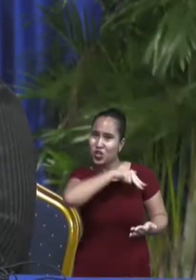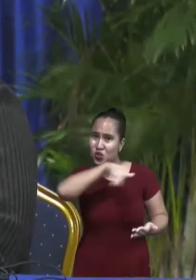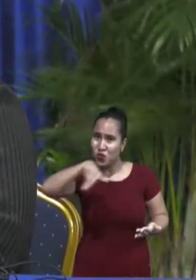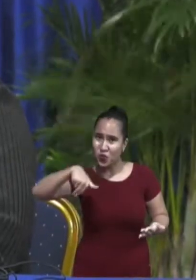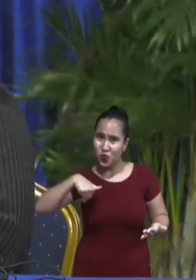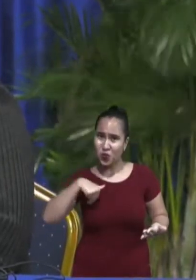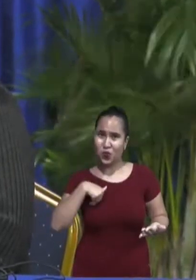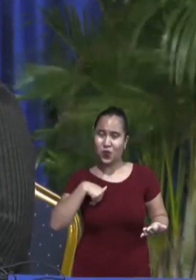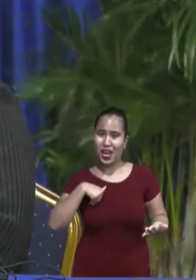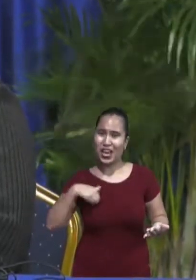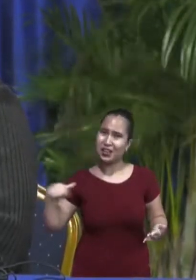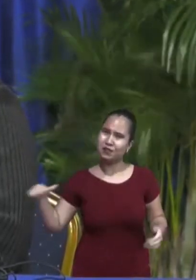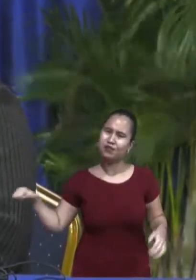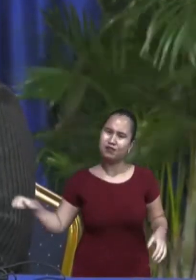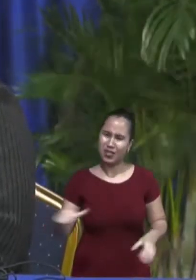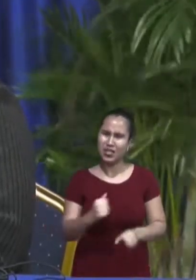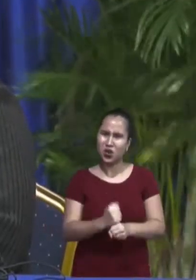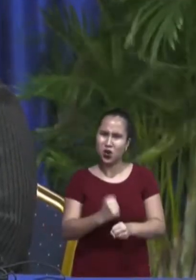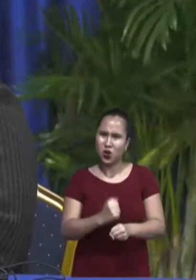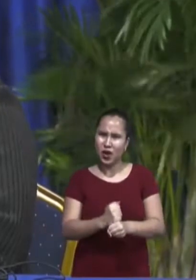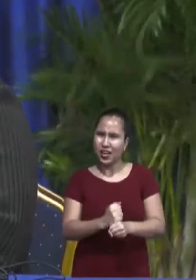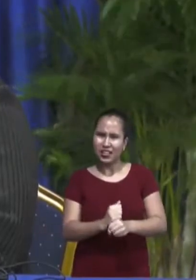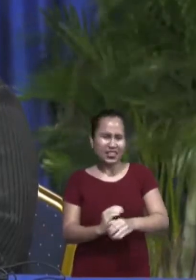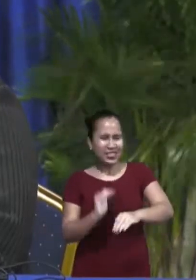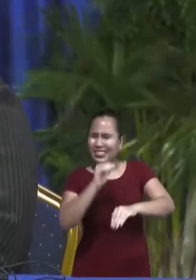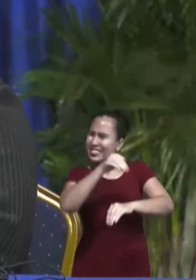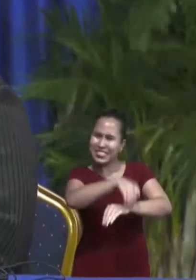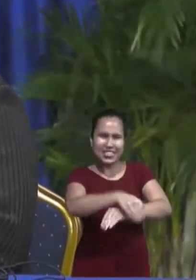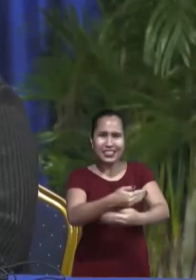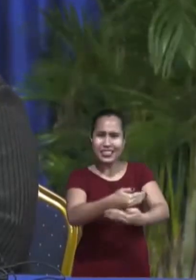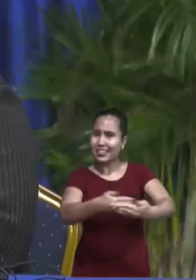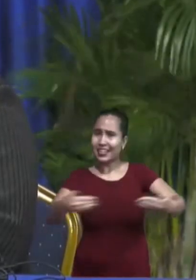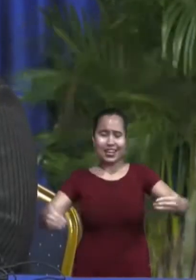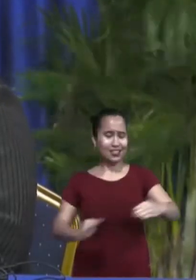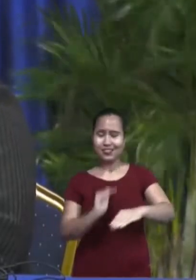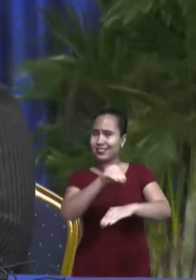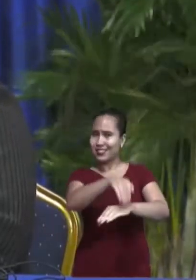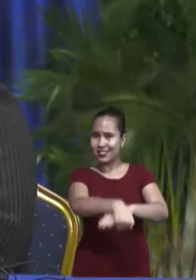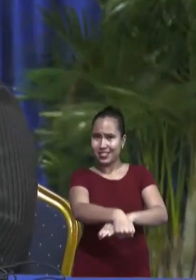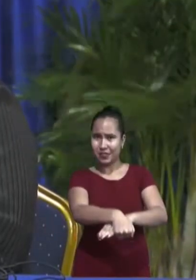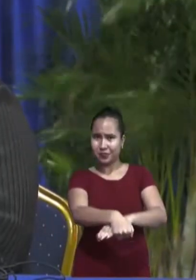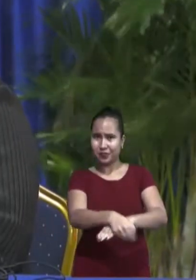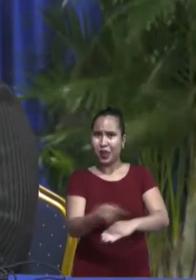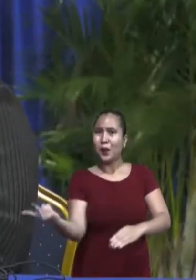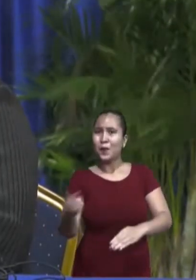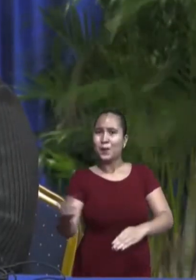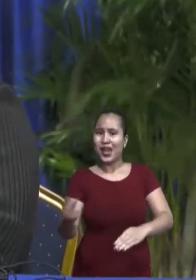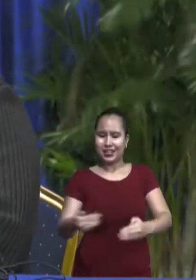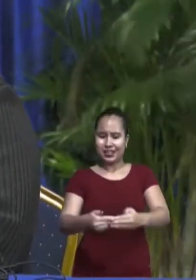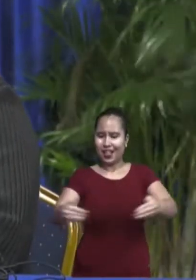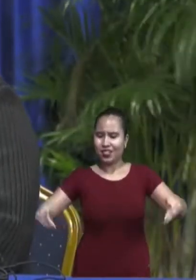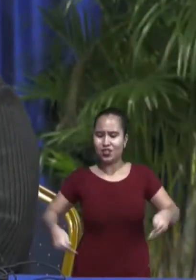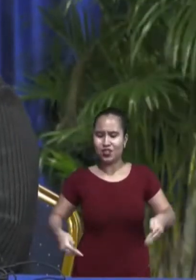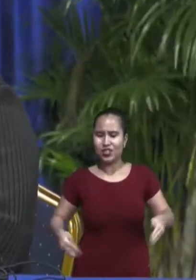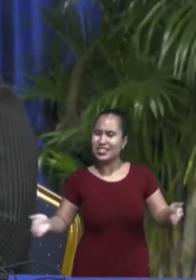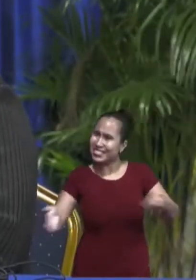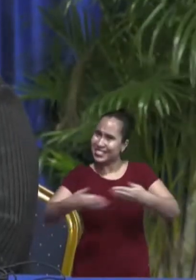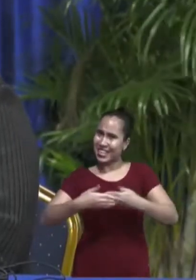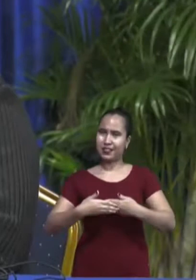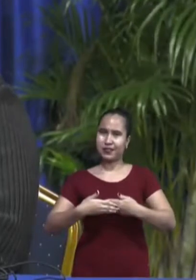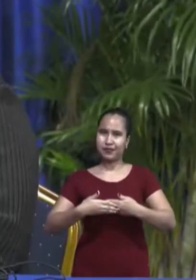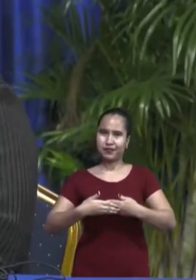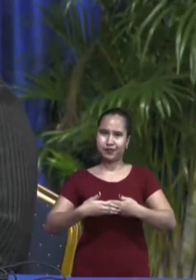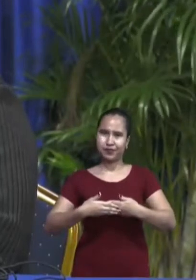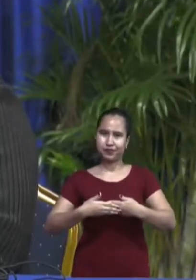om de grens niet over te steken, omdat de grens van beide kanten gesloten is, zijn er ook wel hardnekkige